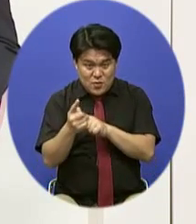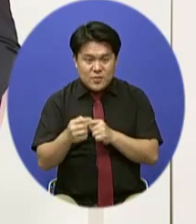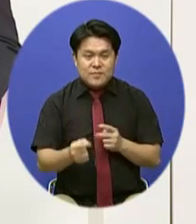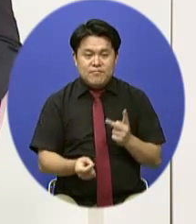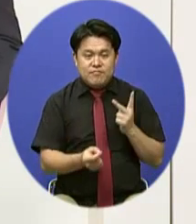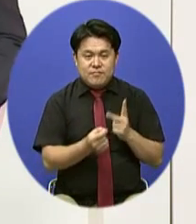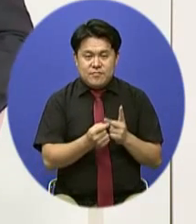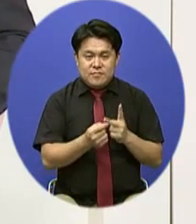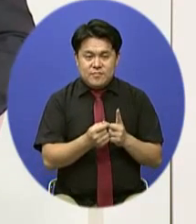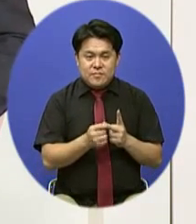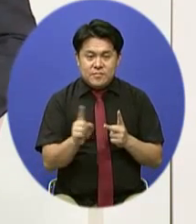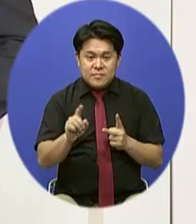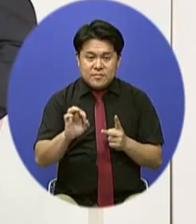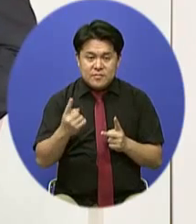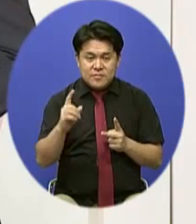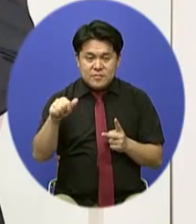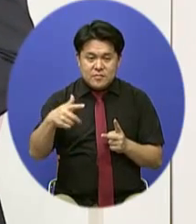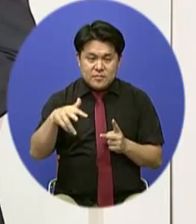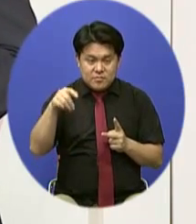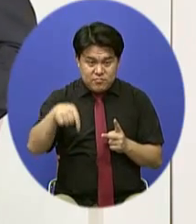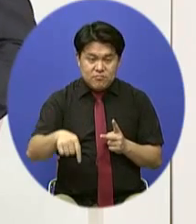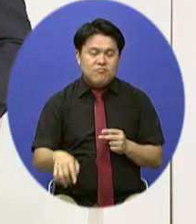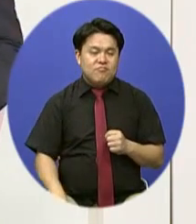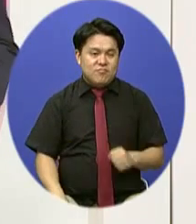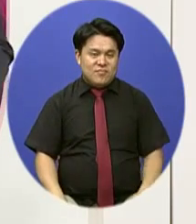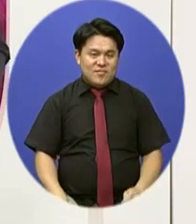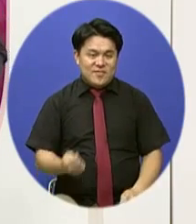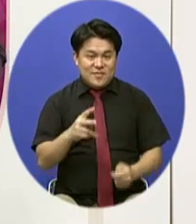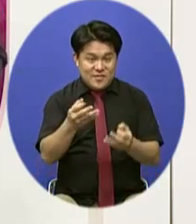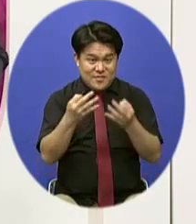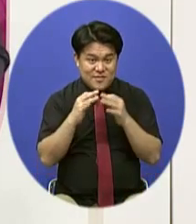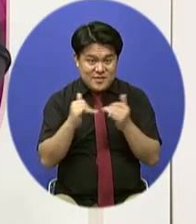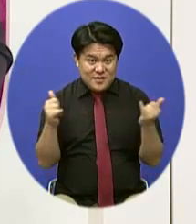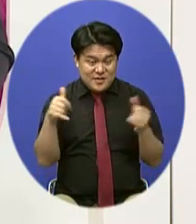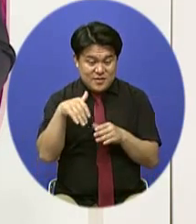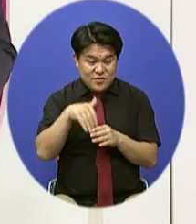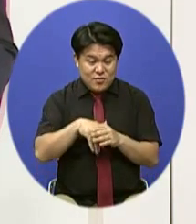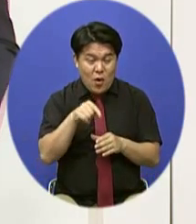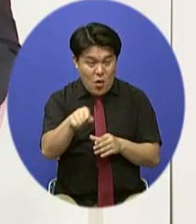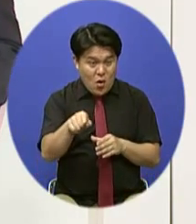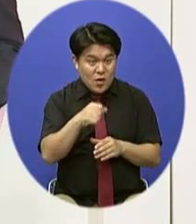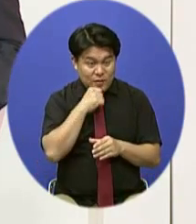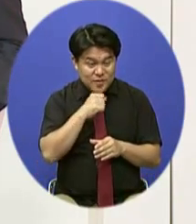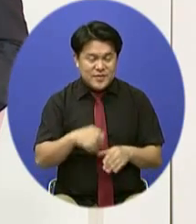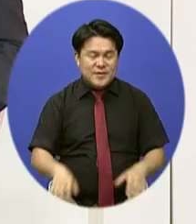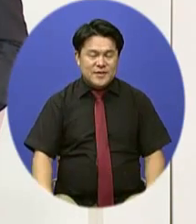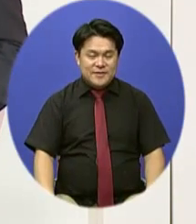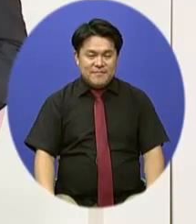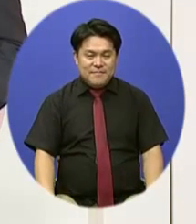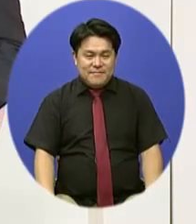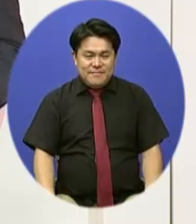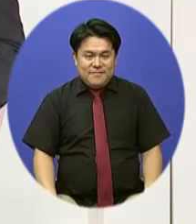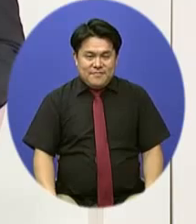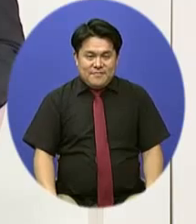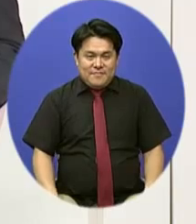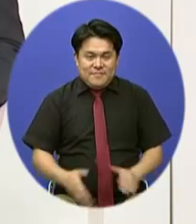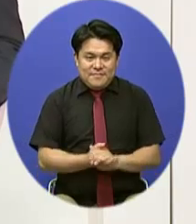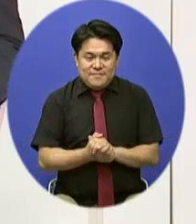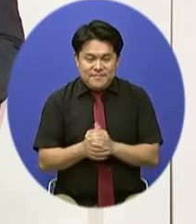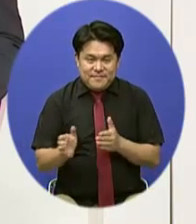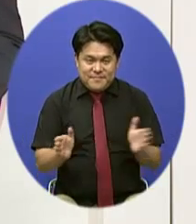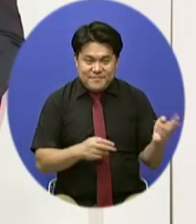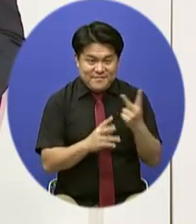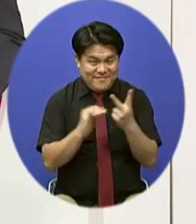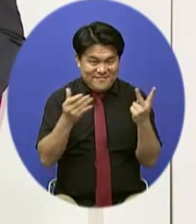차태원님, 2위가 네. 오은주님. 시청자 심사 실시간 순위입니다. 그렇죠. 네, 네. 자, 두